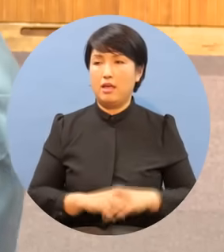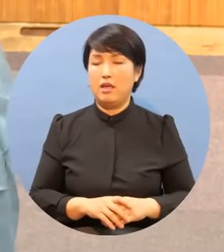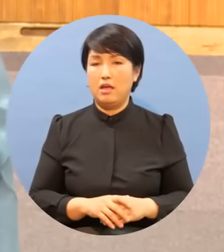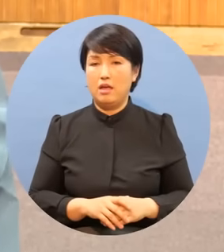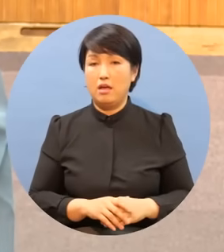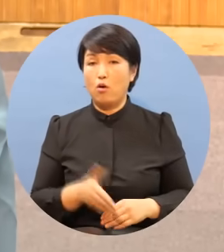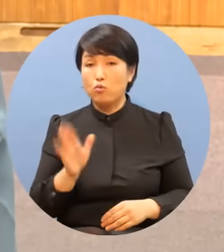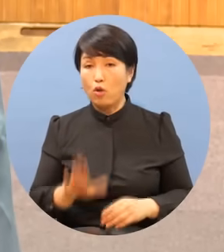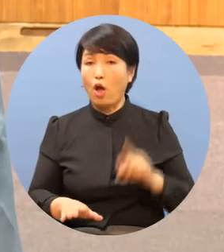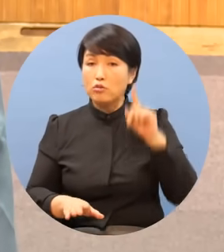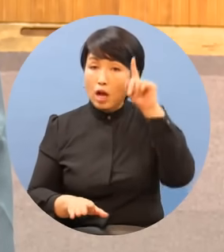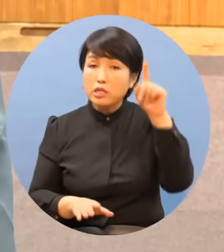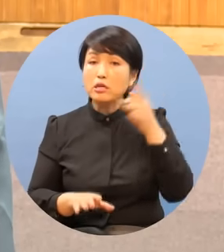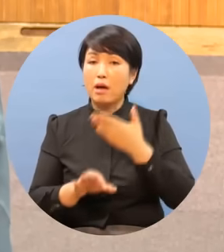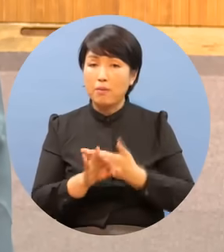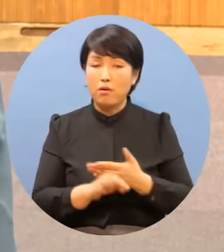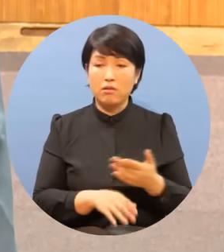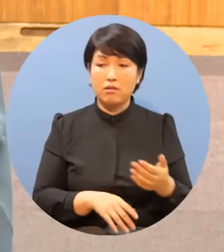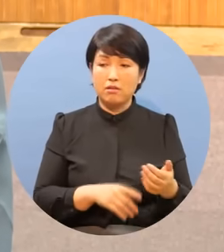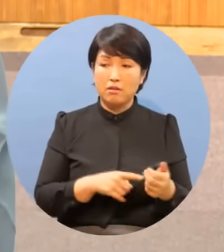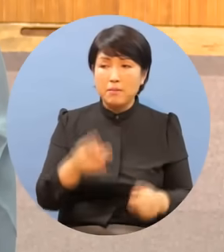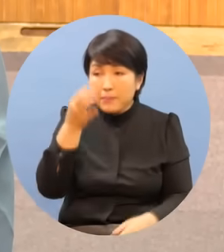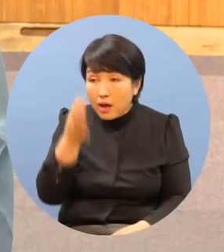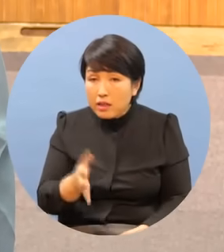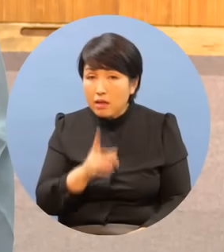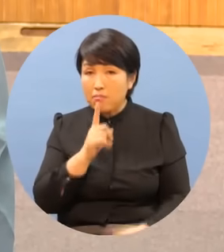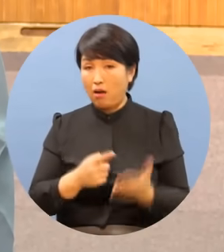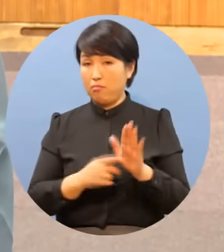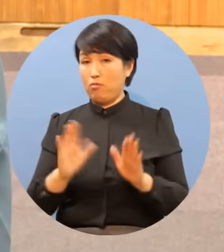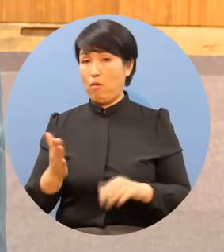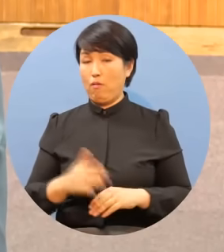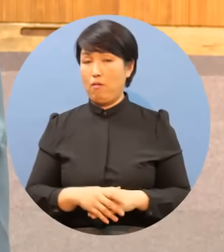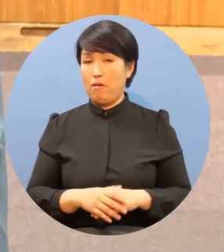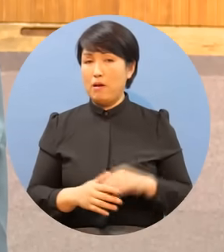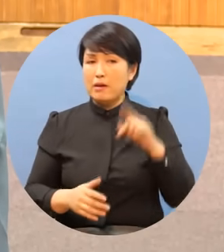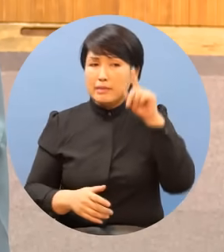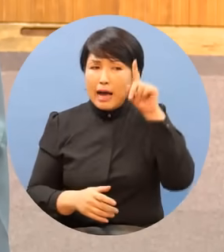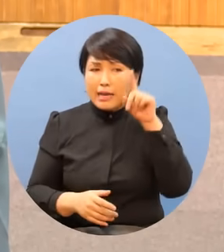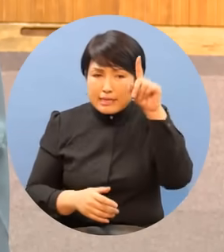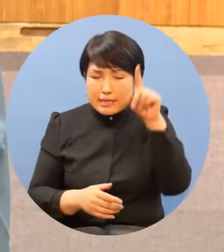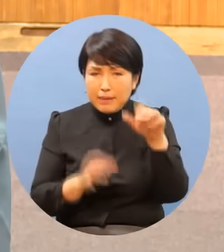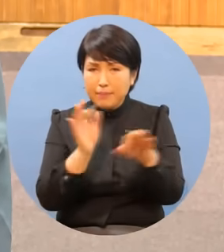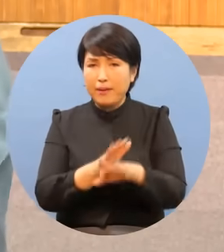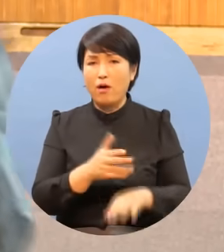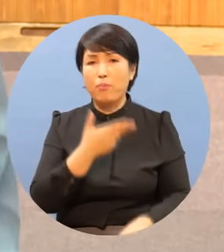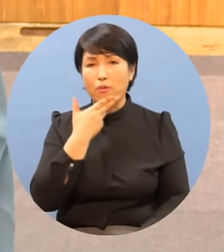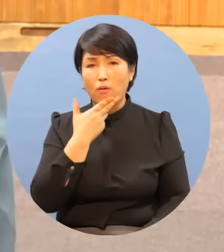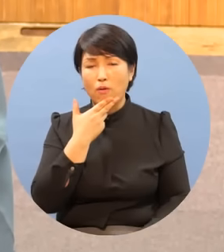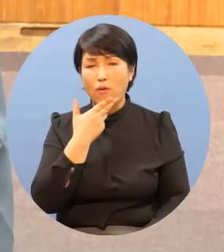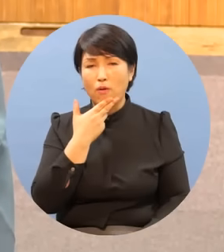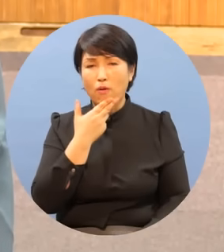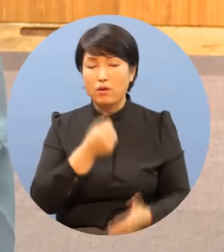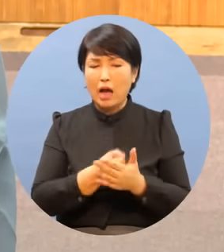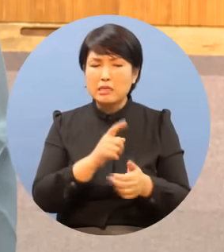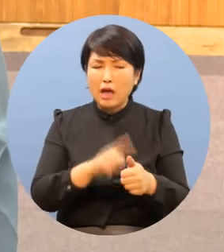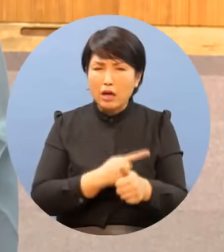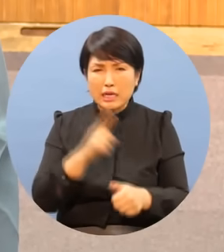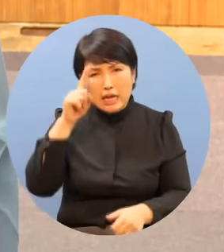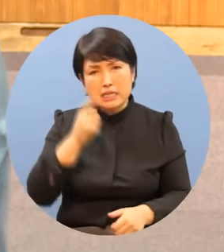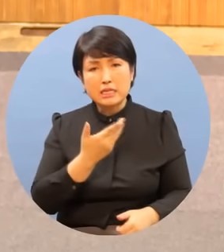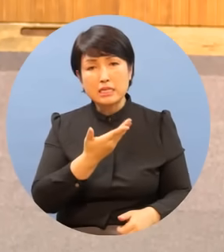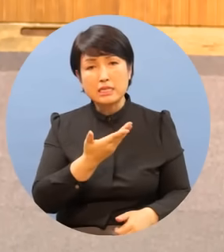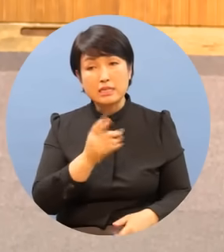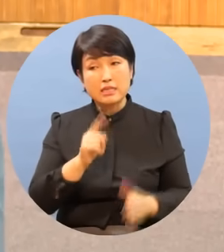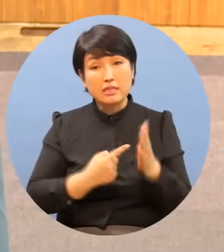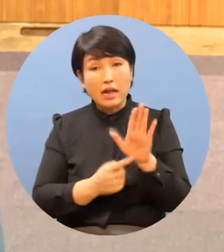그리고 짜증을 내면 미안하다 이러면 되잖아요. 짜증을 안 내는 게 아니라 나도 모르게 짜증이 나니까 어떡해요.